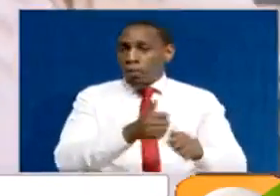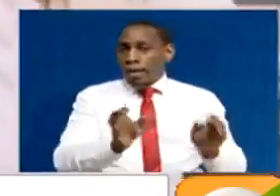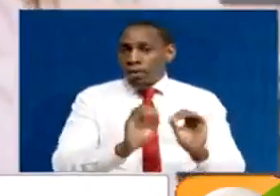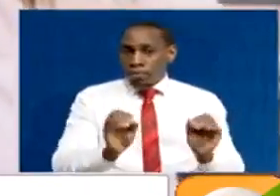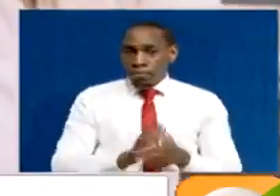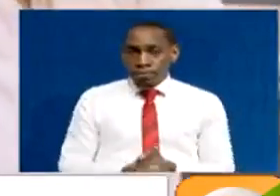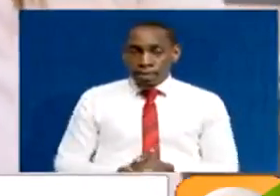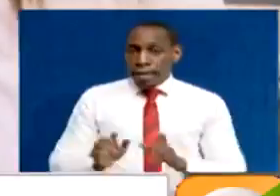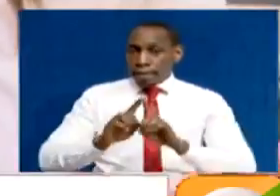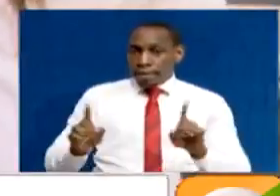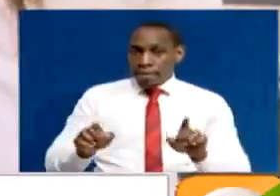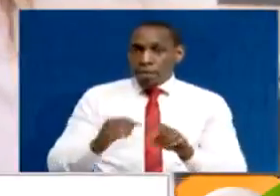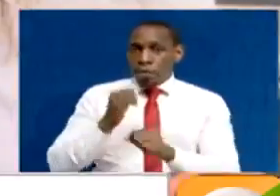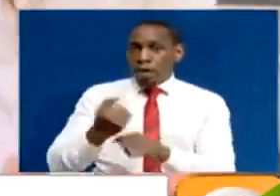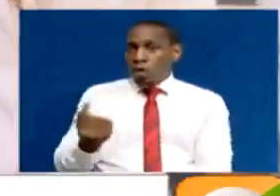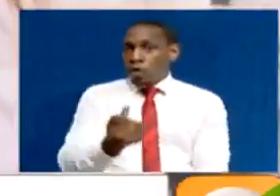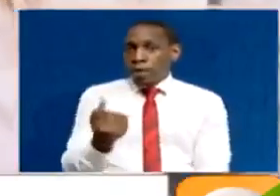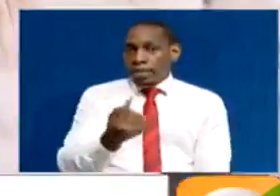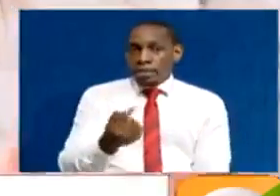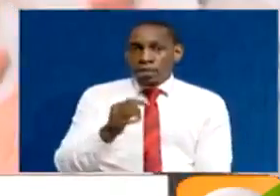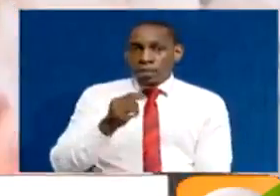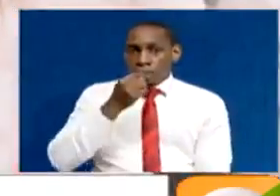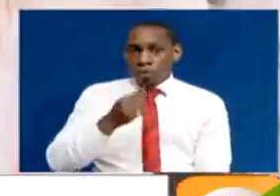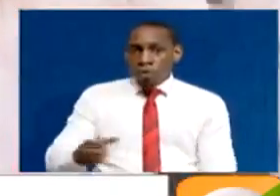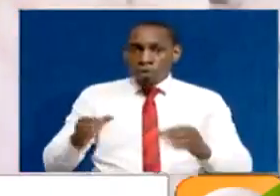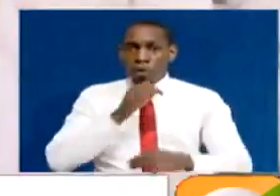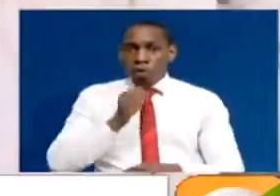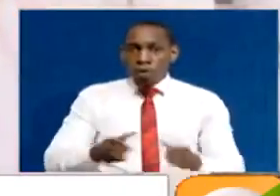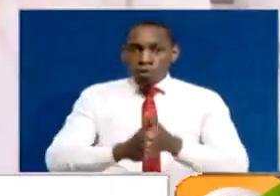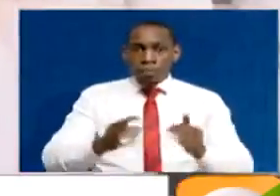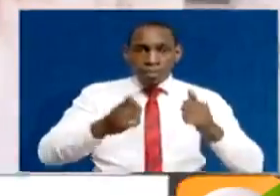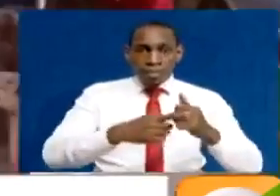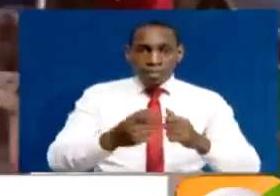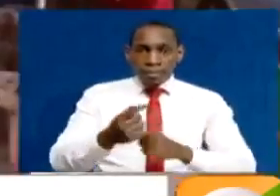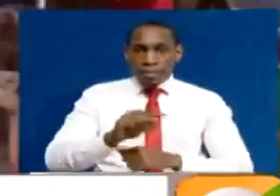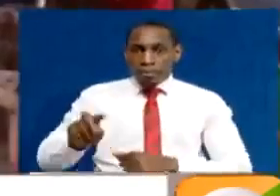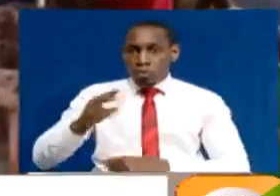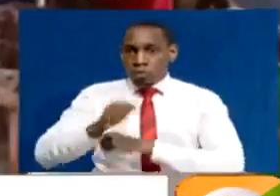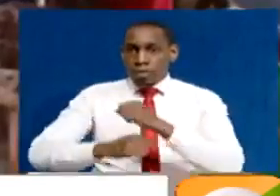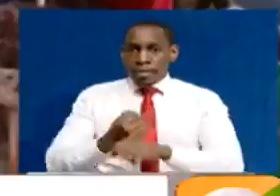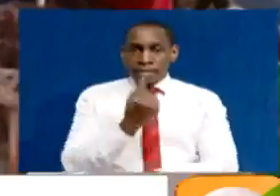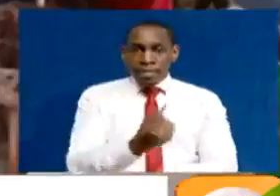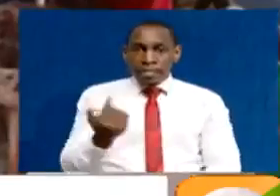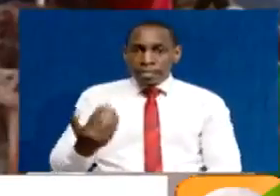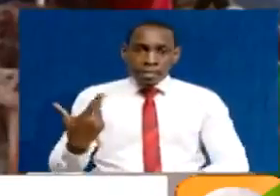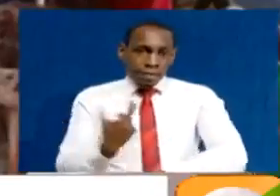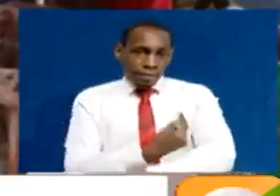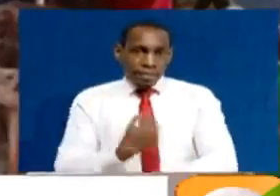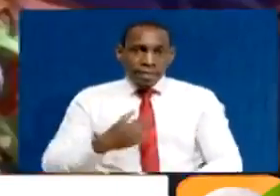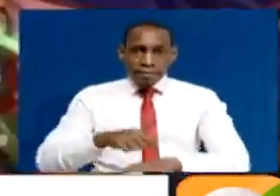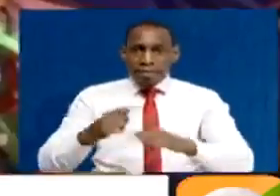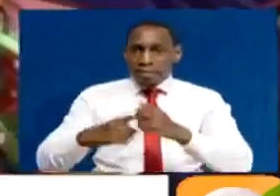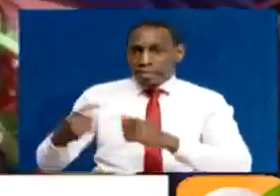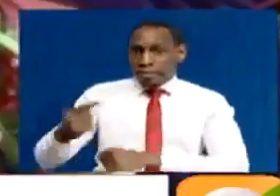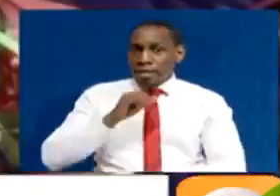them. But it was only working well in this age range of 6 months to 2 years. Kila mtoto atapata chanjo hiyo akiwa